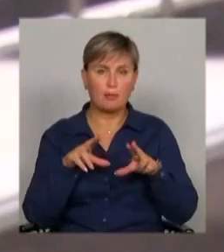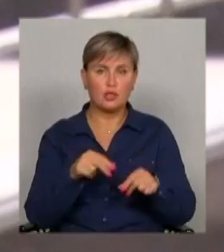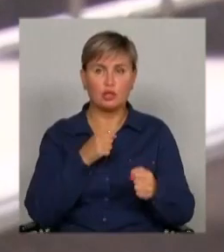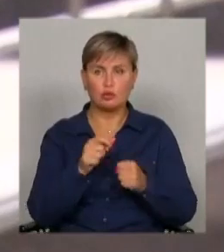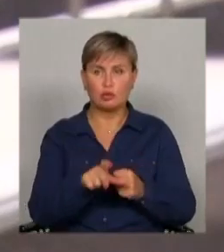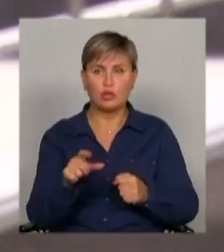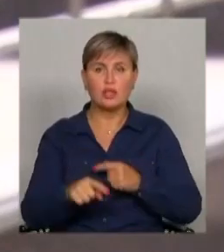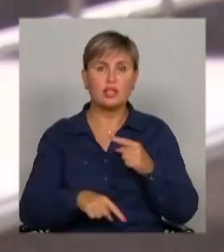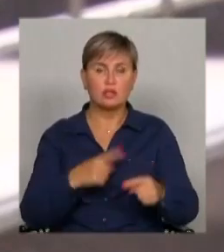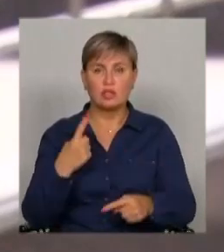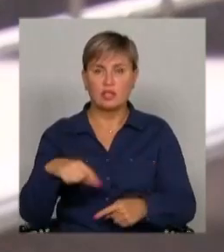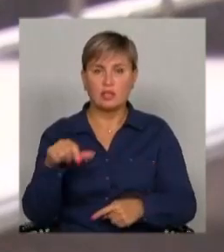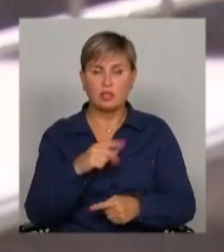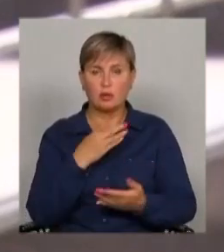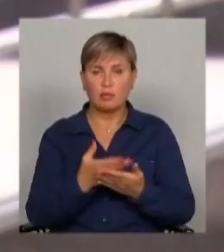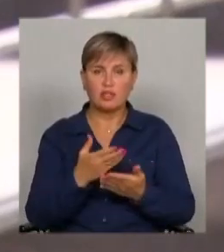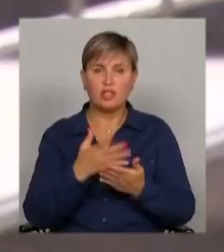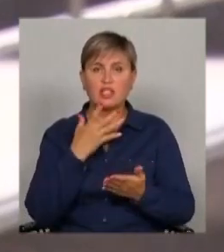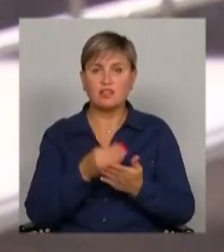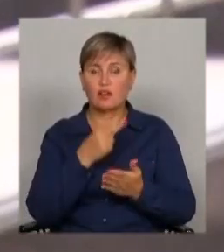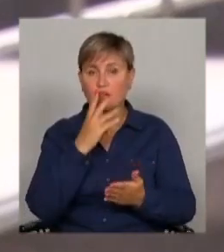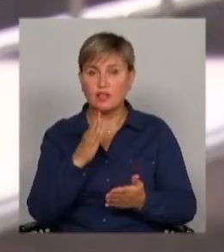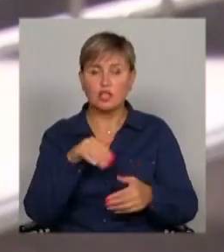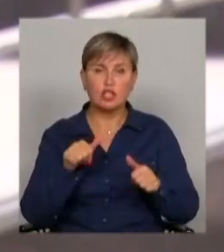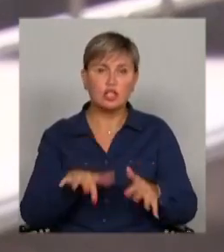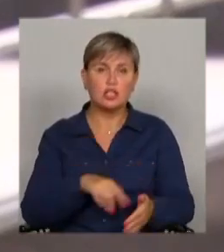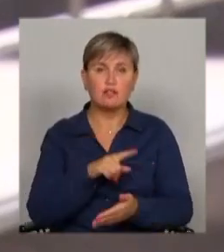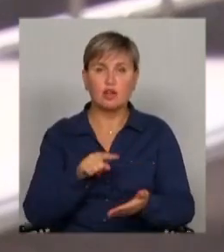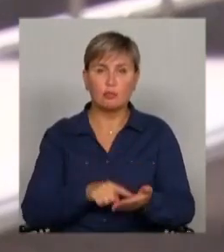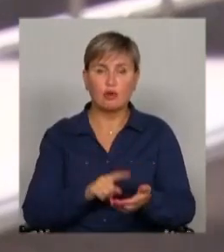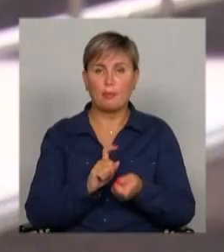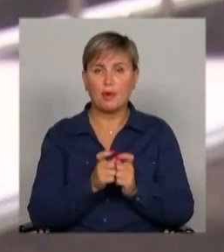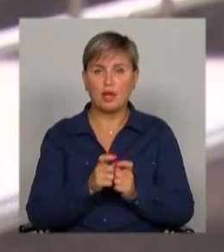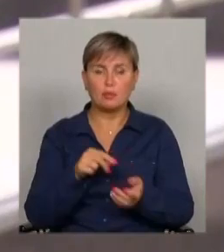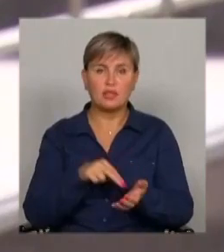журналистам, что уже на следующей неделе представит свое видение решения вопроса в борьбе